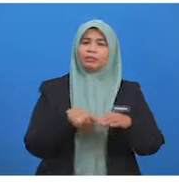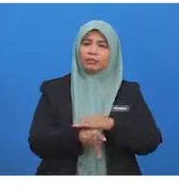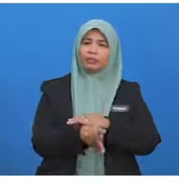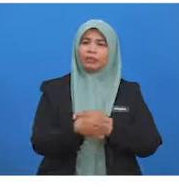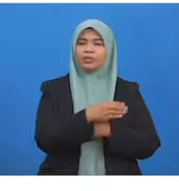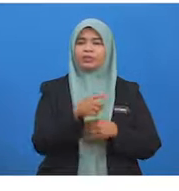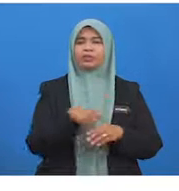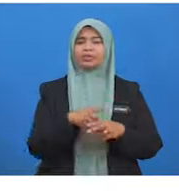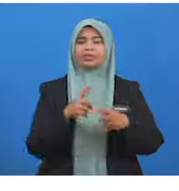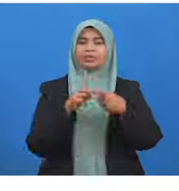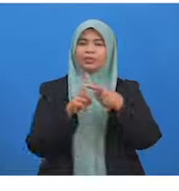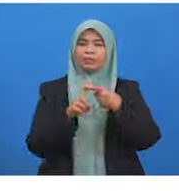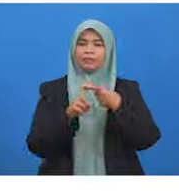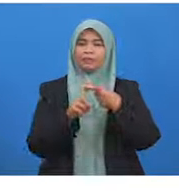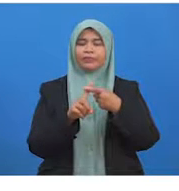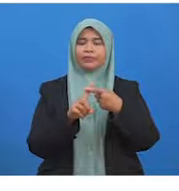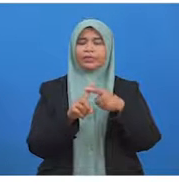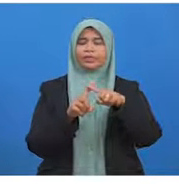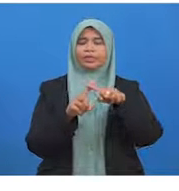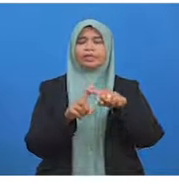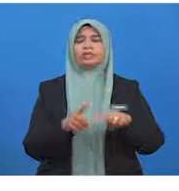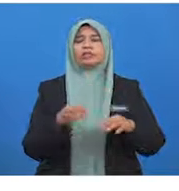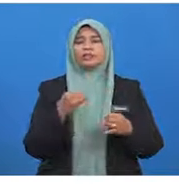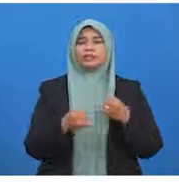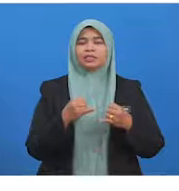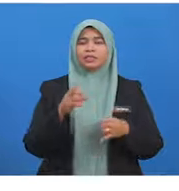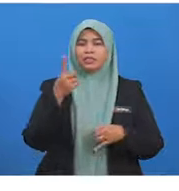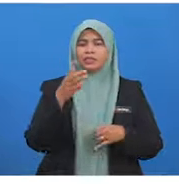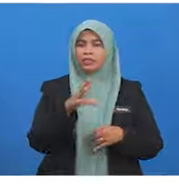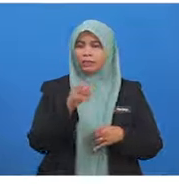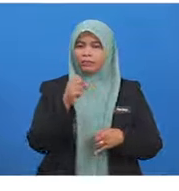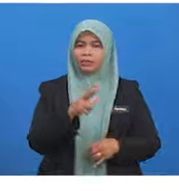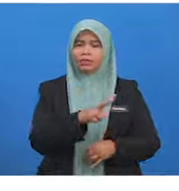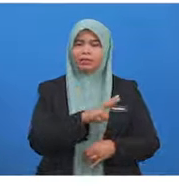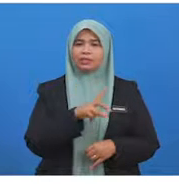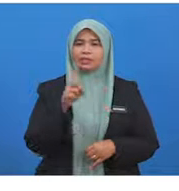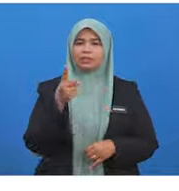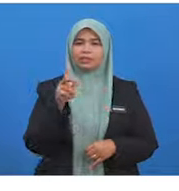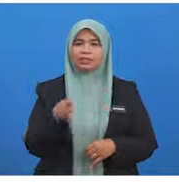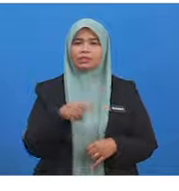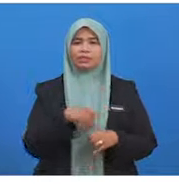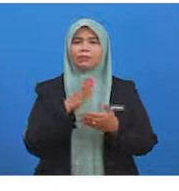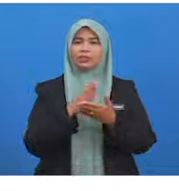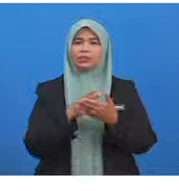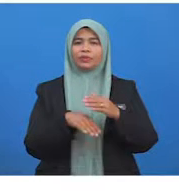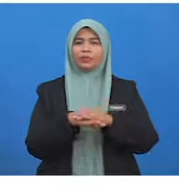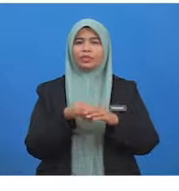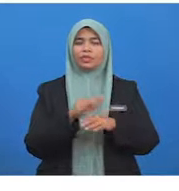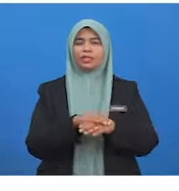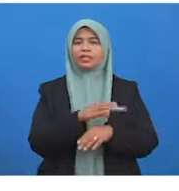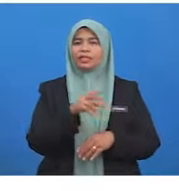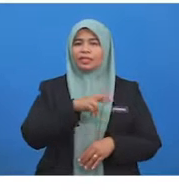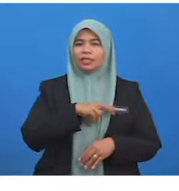merampas harta sahaja, perlulah dipotong tangan dan kakinya secara bersilang. Dan yang